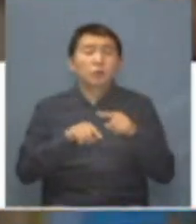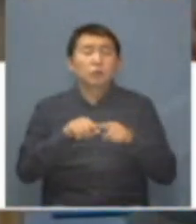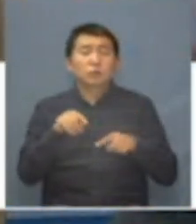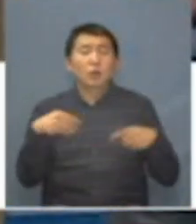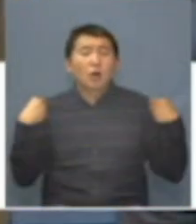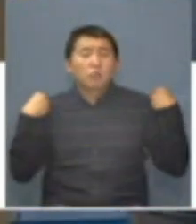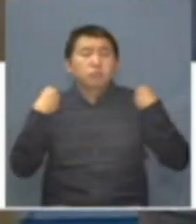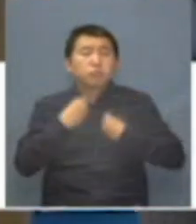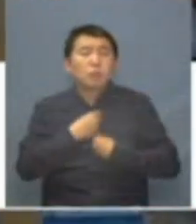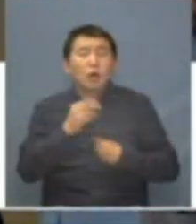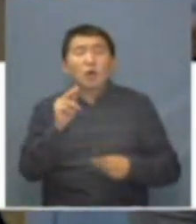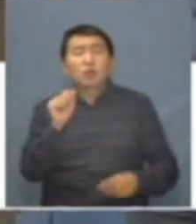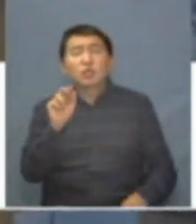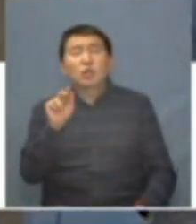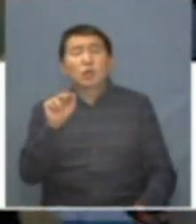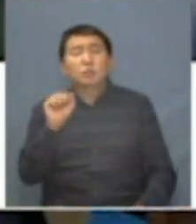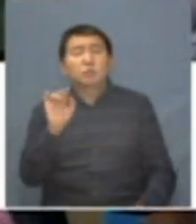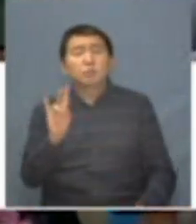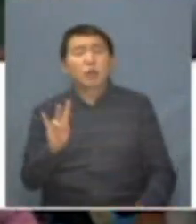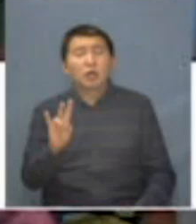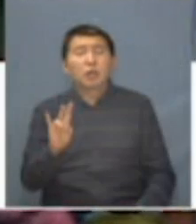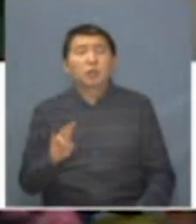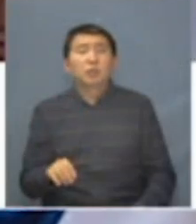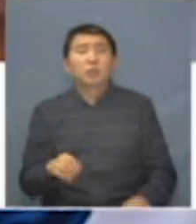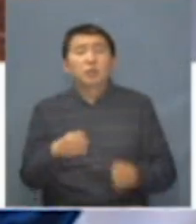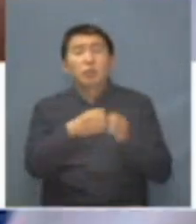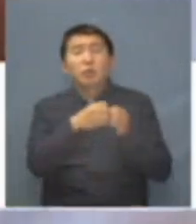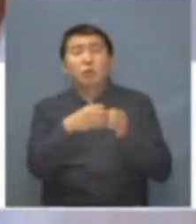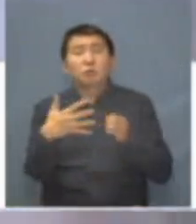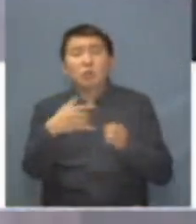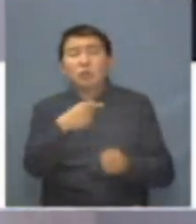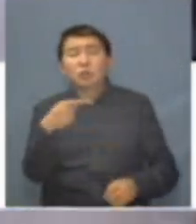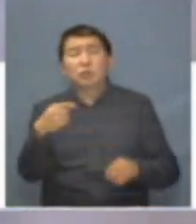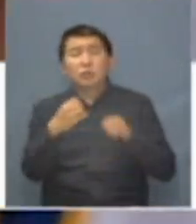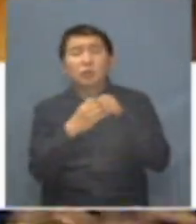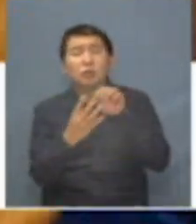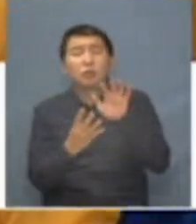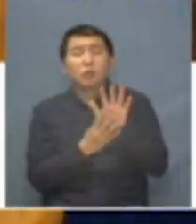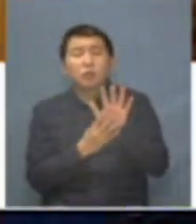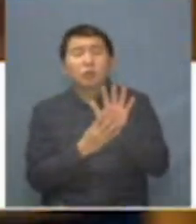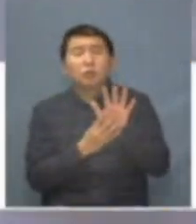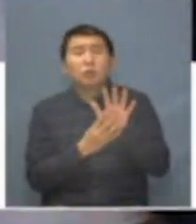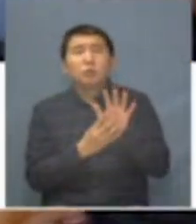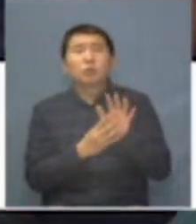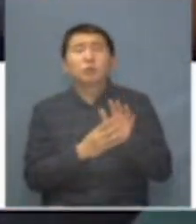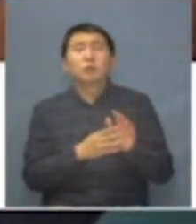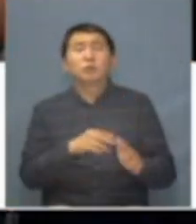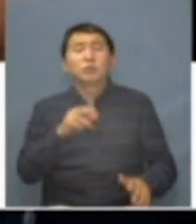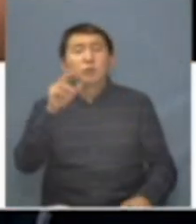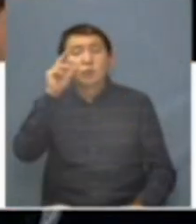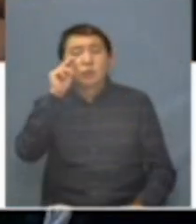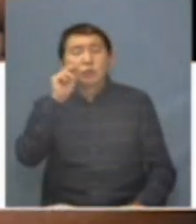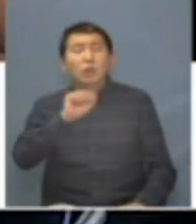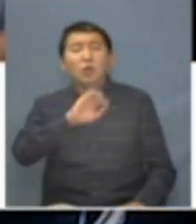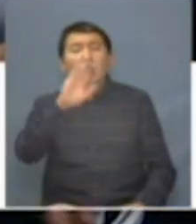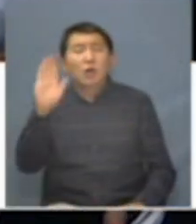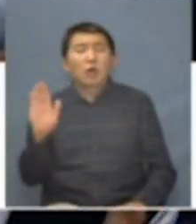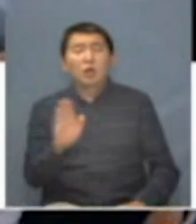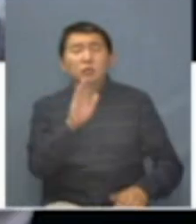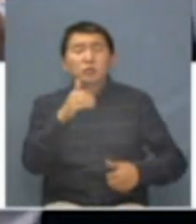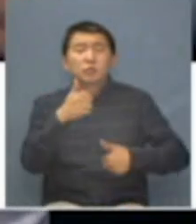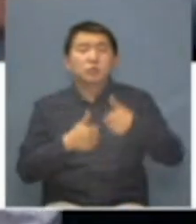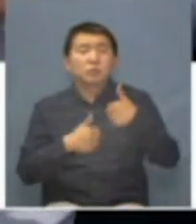жая қарсы алды. 15 мен 19 шілде аралығында Таиландтың Сирача қаласында өткен Азия чемпионатында